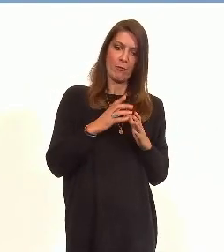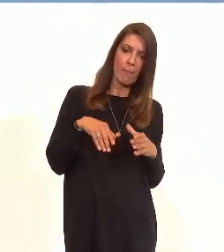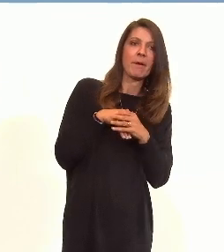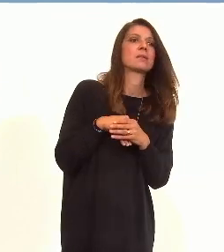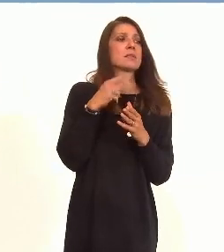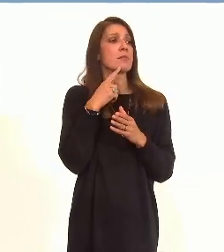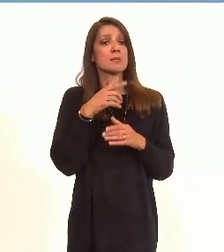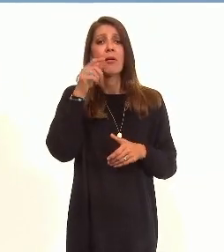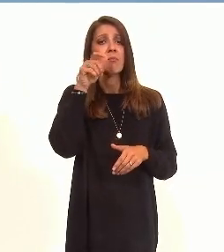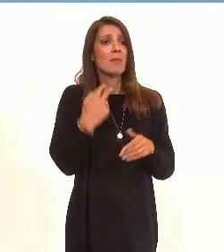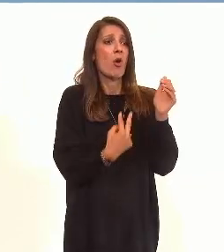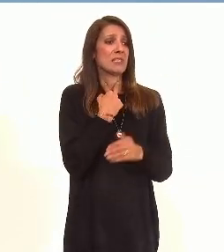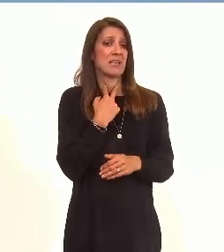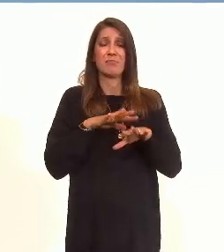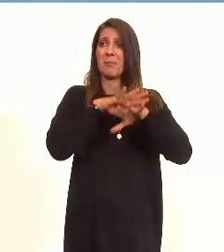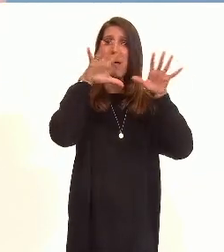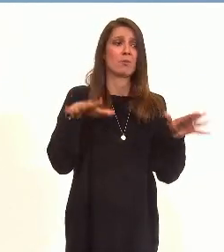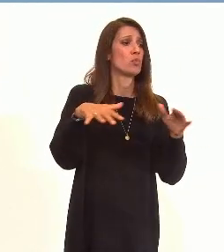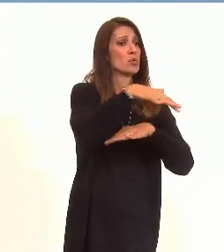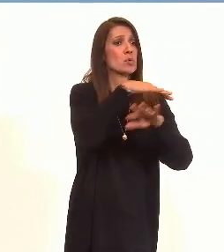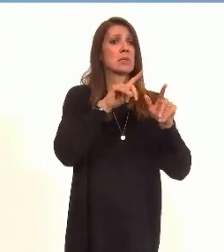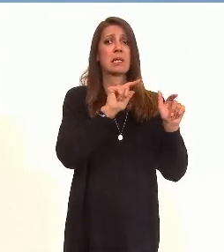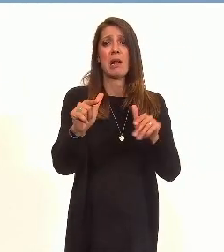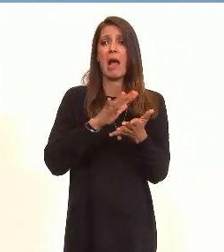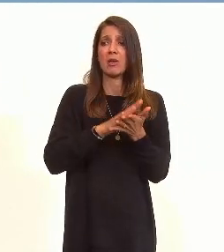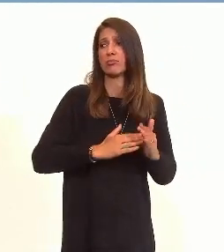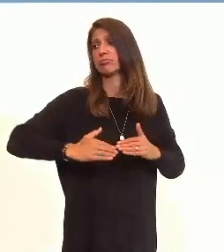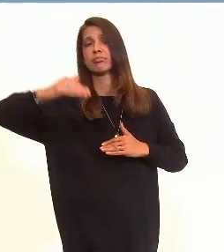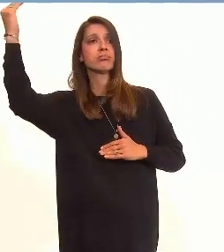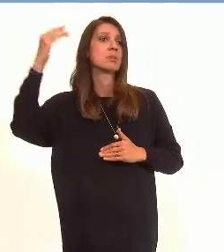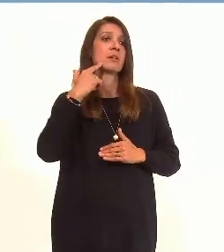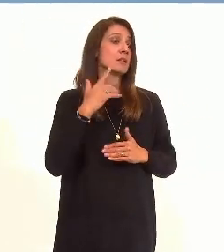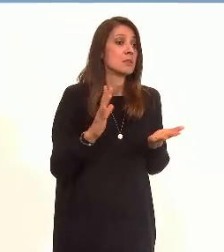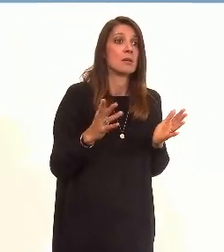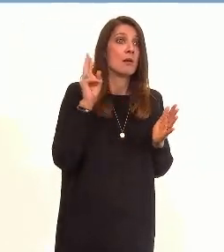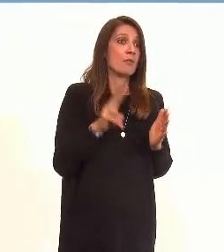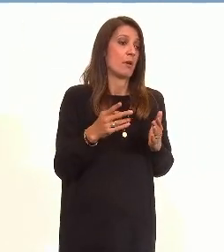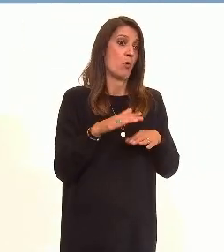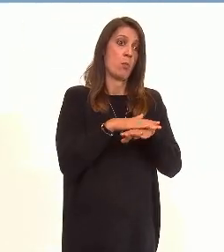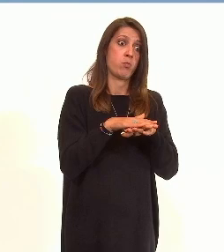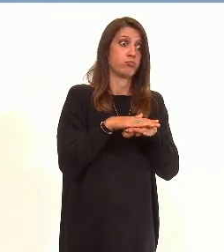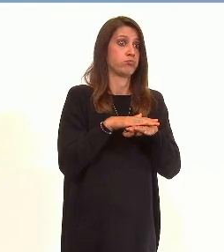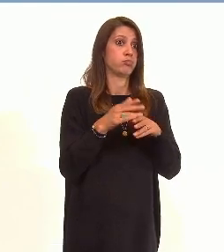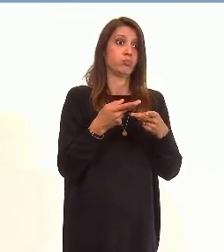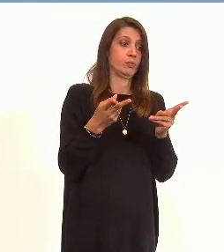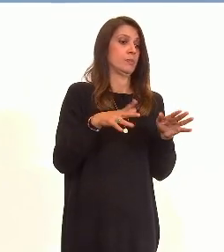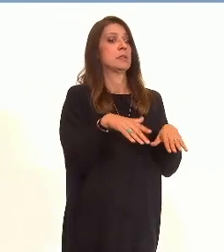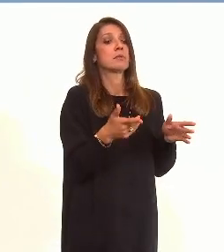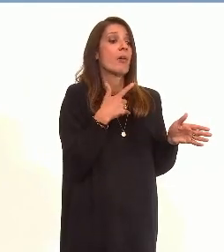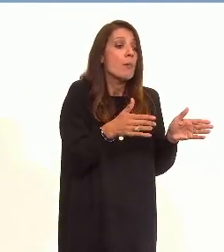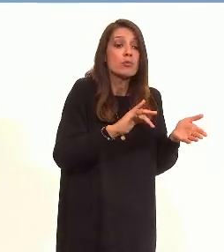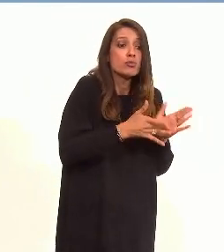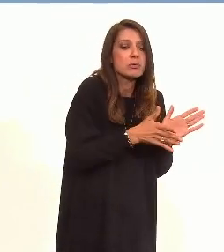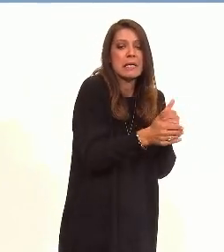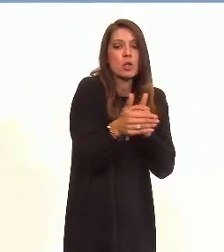concerne toutes les personnes à tous les âges. Ça veut dire que tous les segments de politique publique sont concernés, tous les secteurs d'action publique sont concernés,